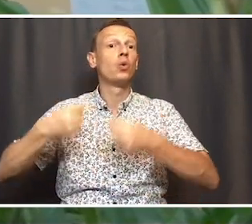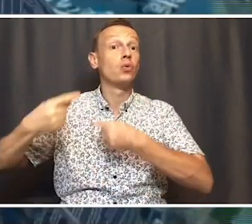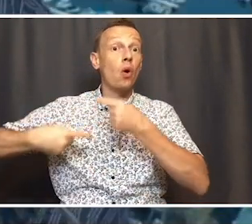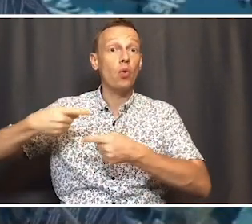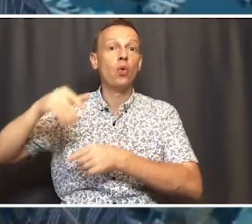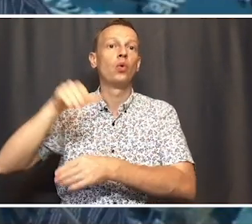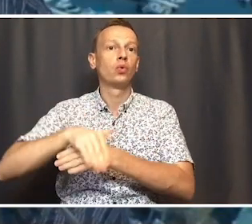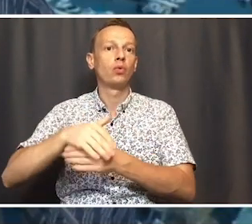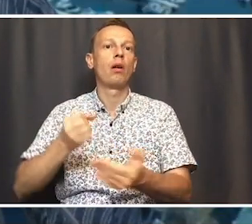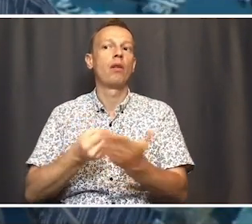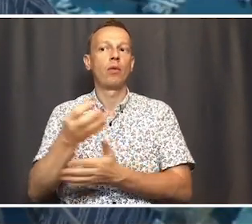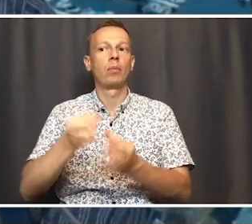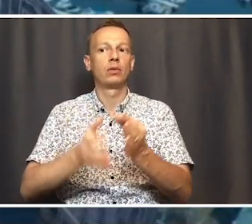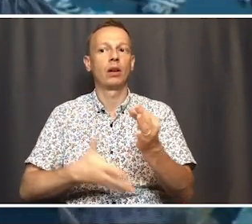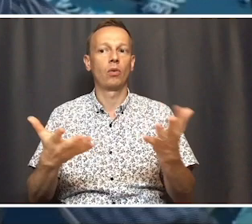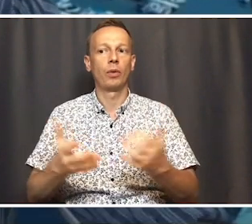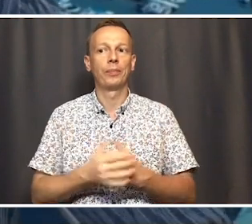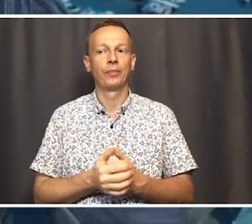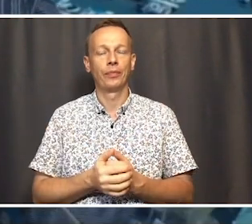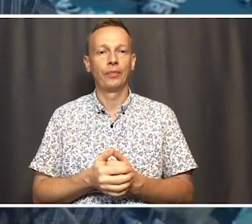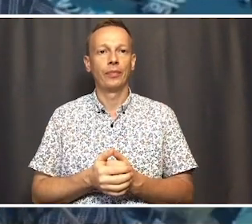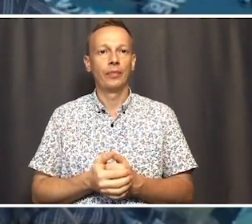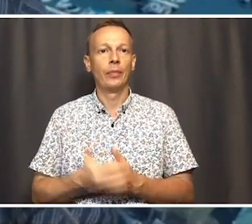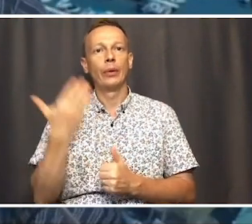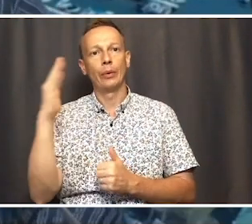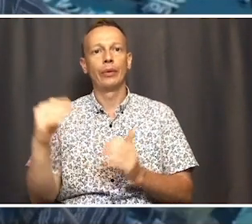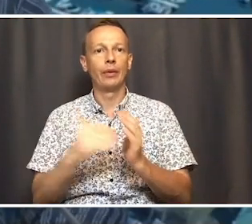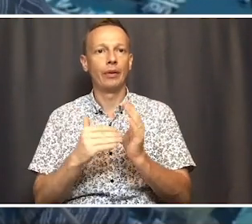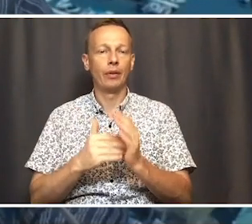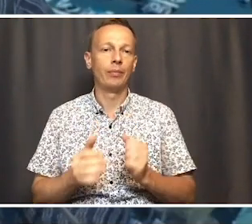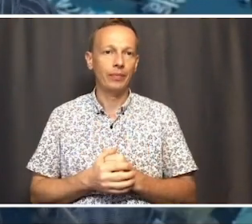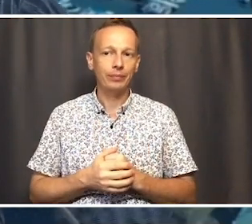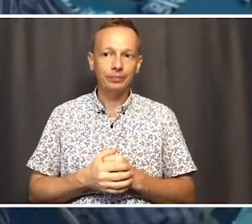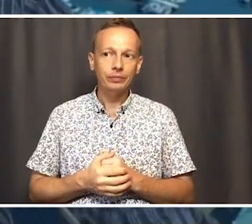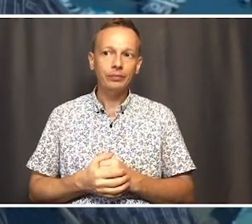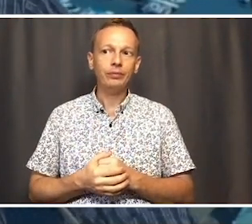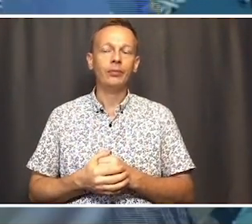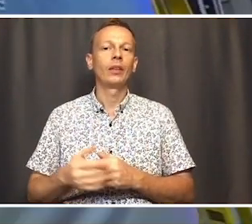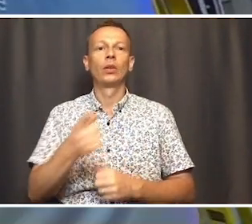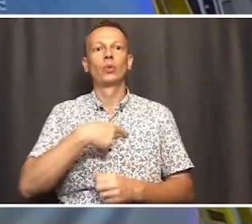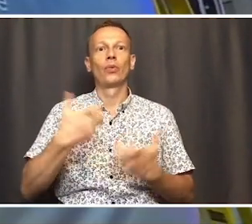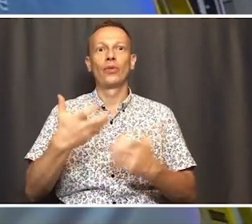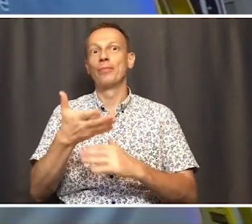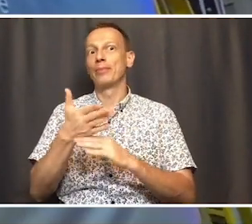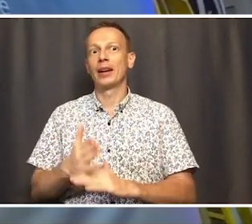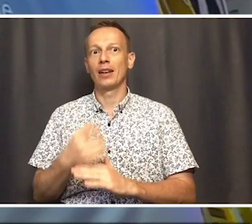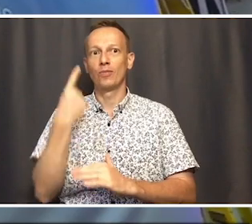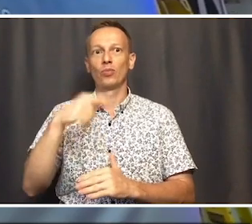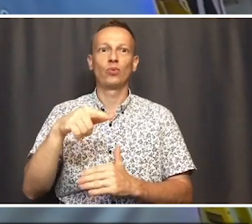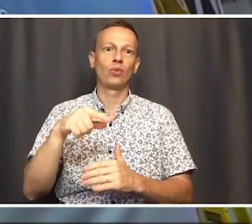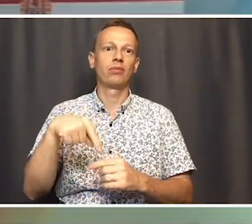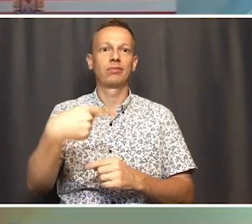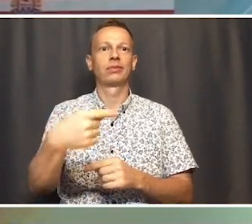journal avec Stéphane Ratino. Votre chaîne met les petits plats dans l'écran afin d'être prête pour la